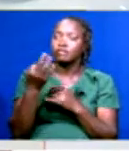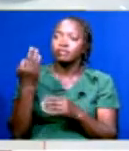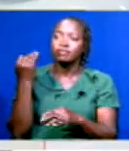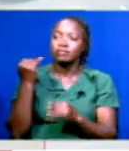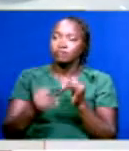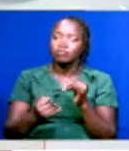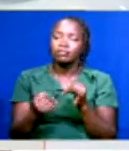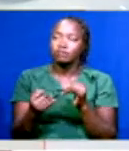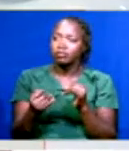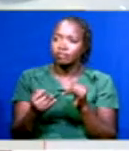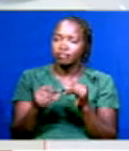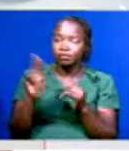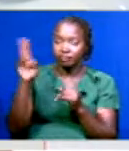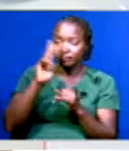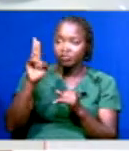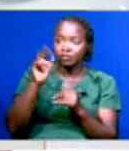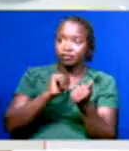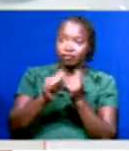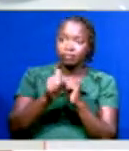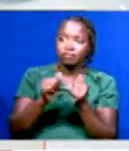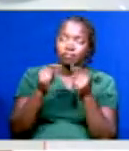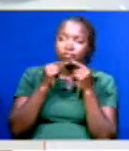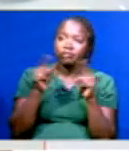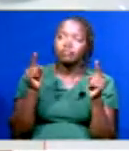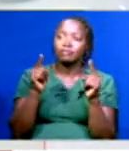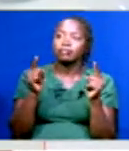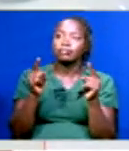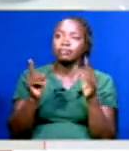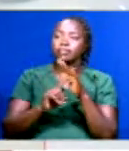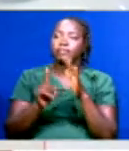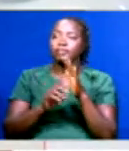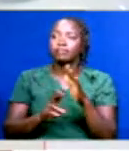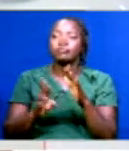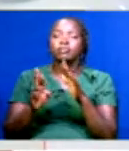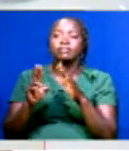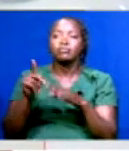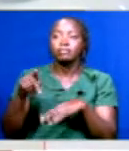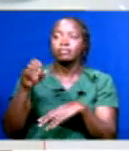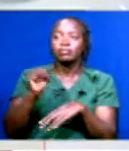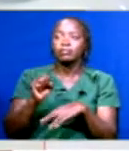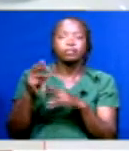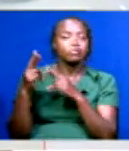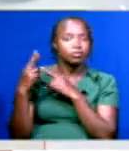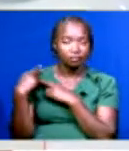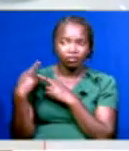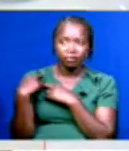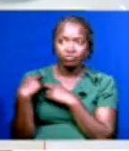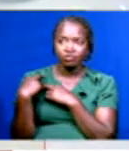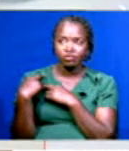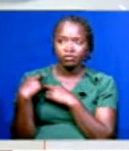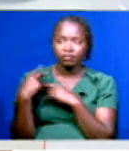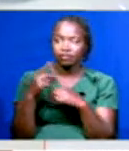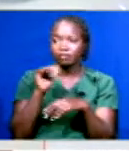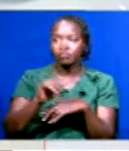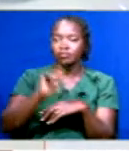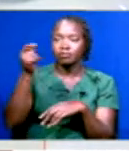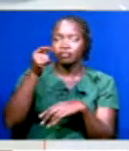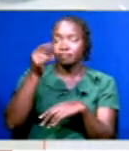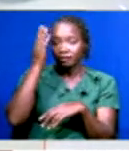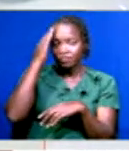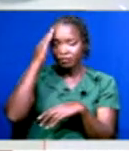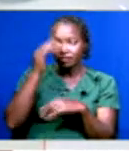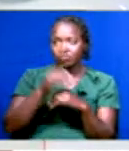administration, and announce the ministers and PSs responsible so that Kenyans can know.